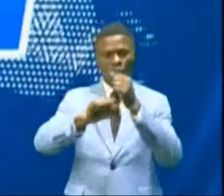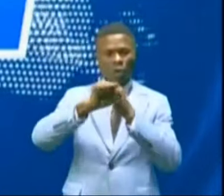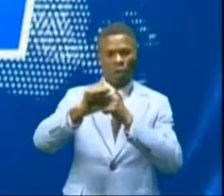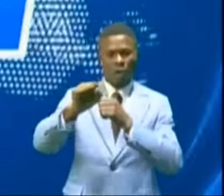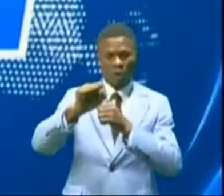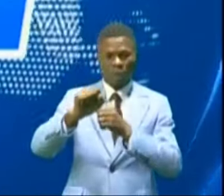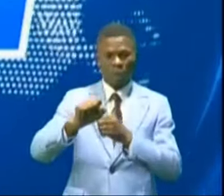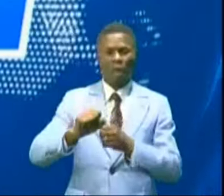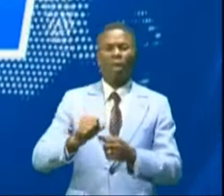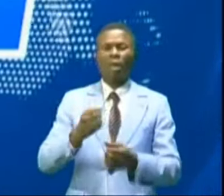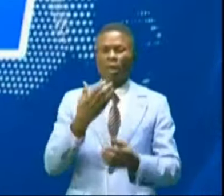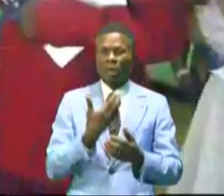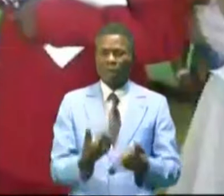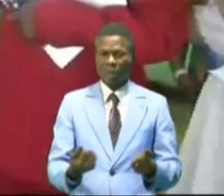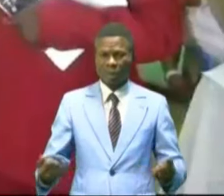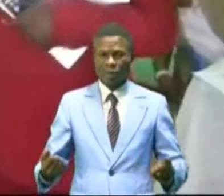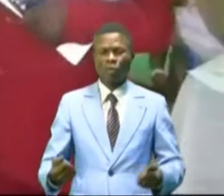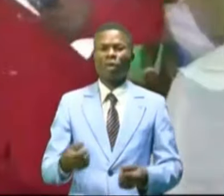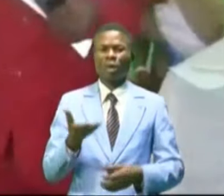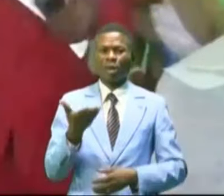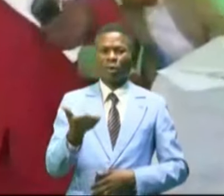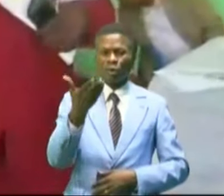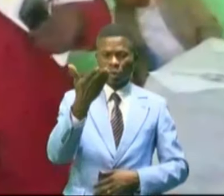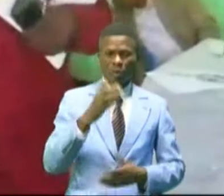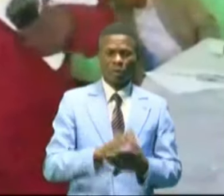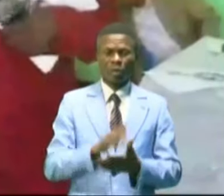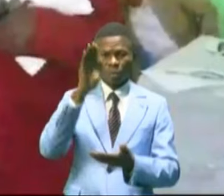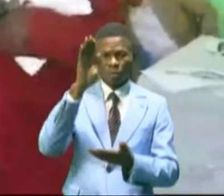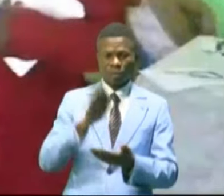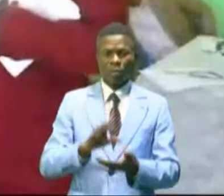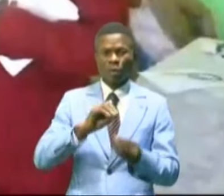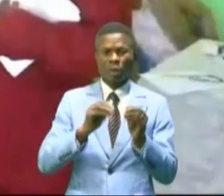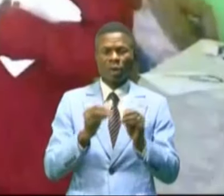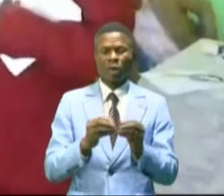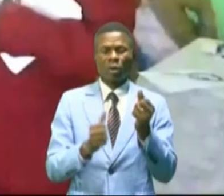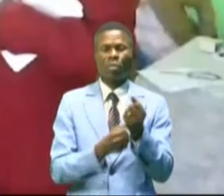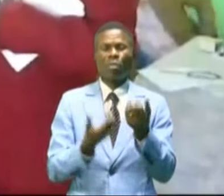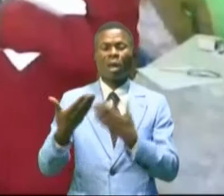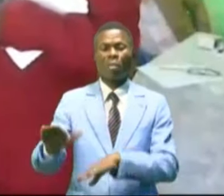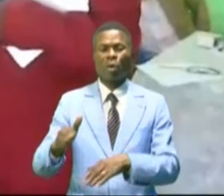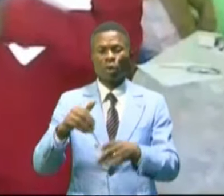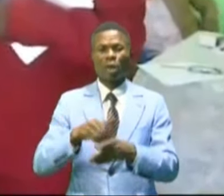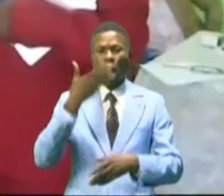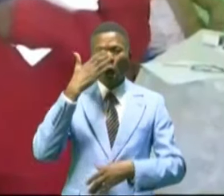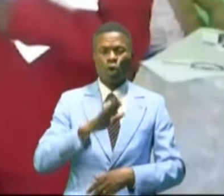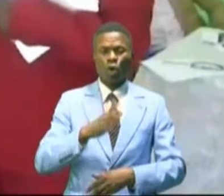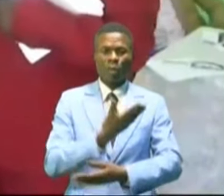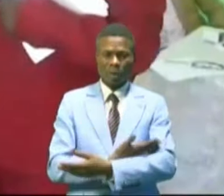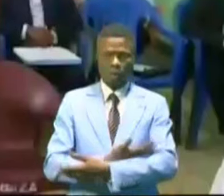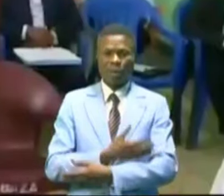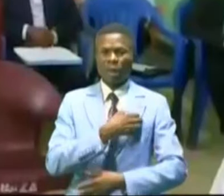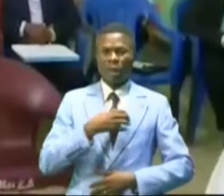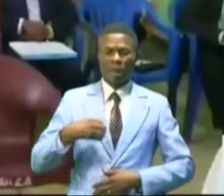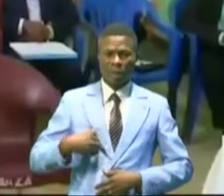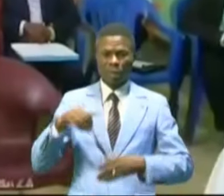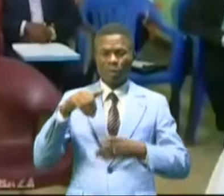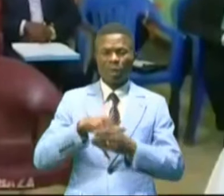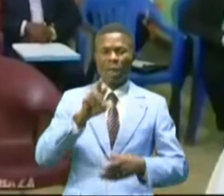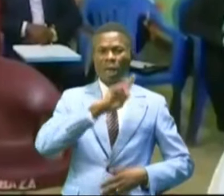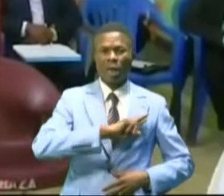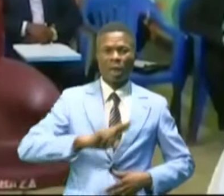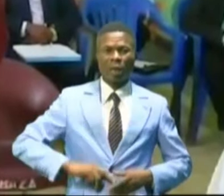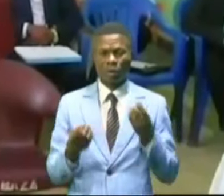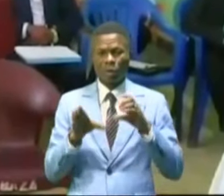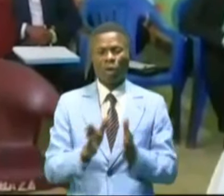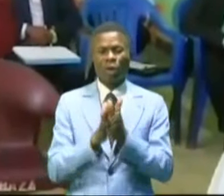la nutrition. Réduit les taux de mortalité maternelle et infantile sur toute l'étendue de la République démocratique du Congo